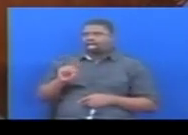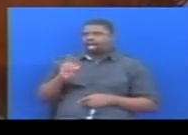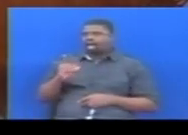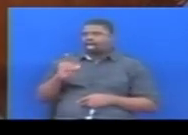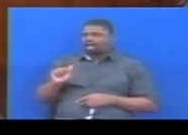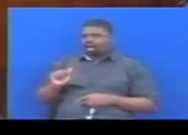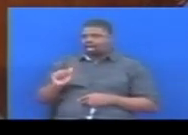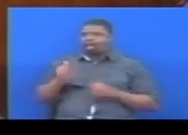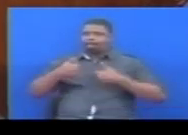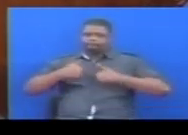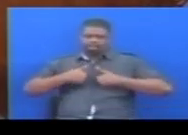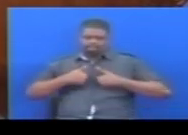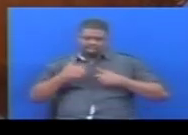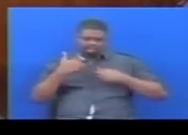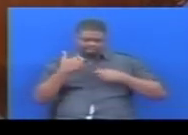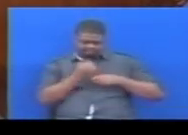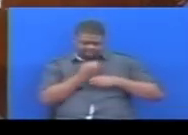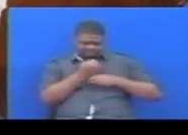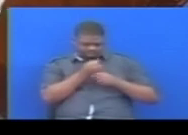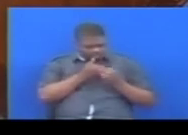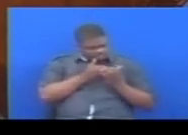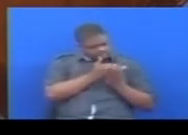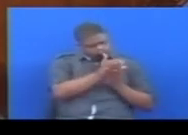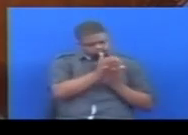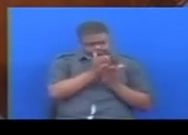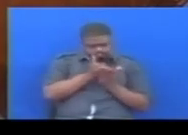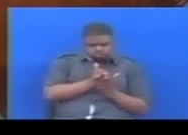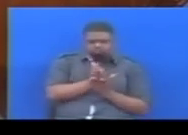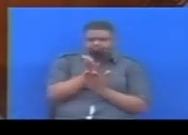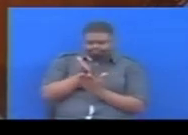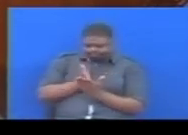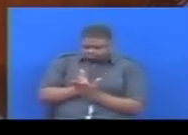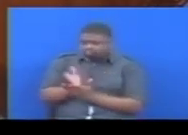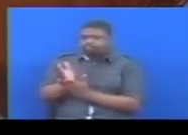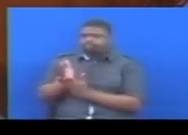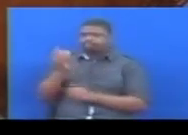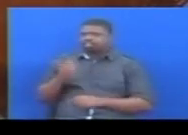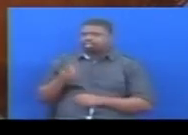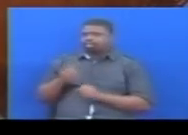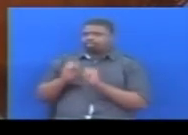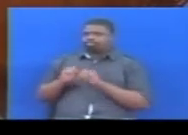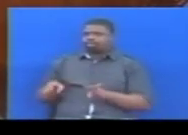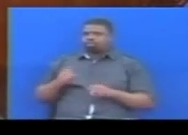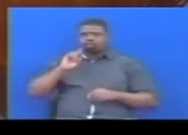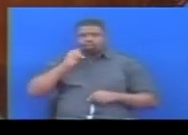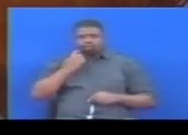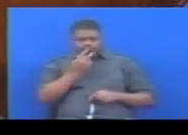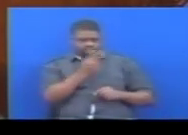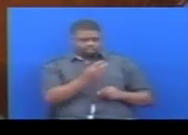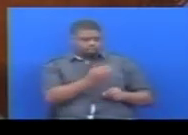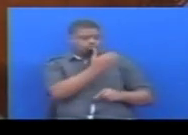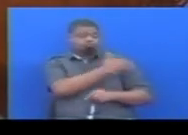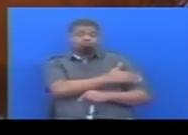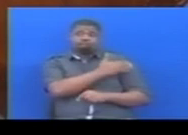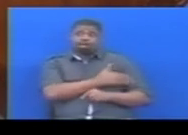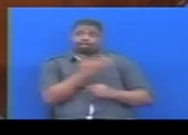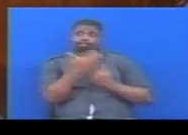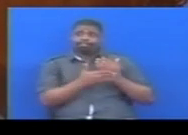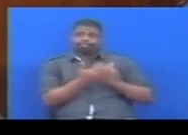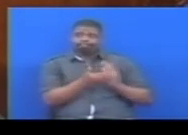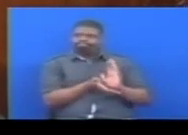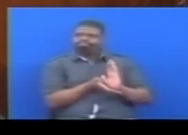nafanya mapitio katika hii sera mpya, tunajaribu kuangalia huduma sasa hivi katika nchi yetu zimekuwa sana, na